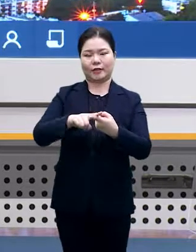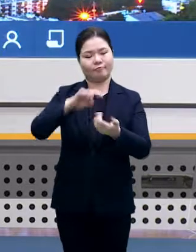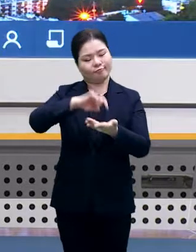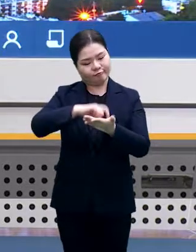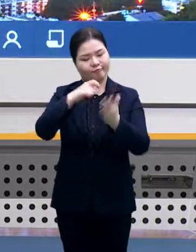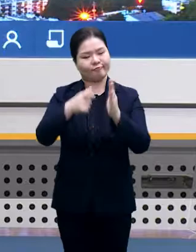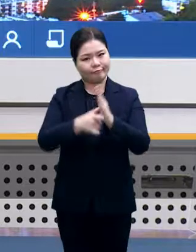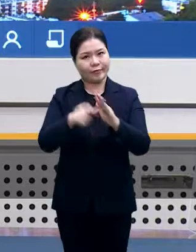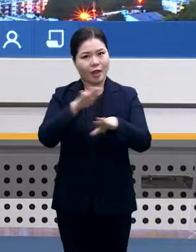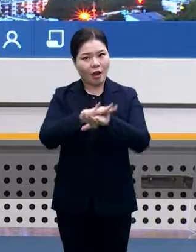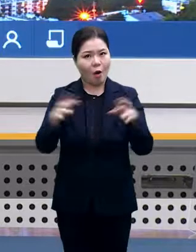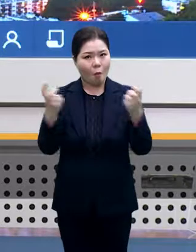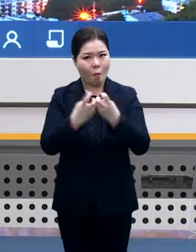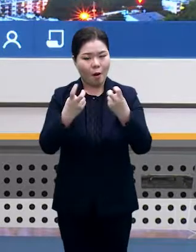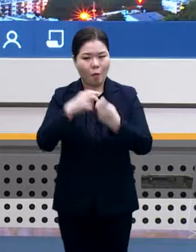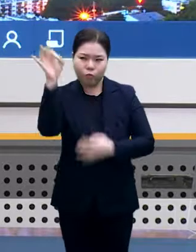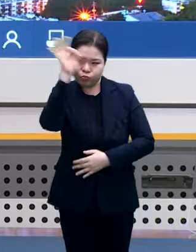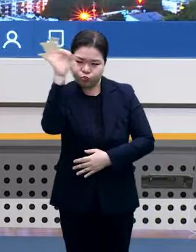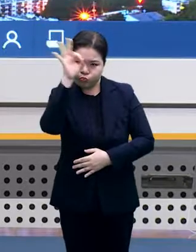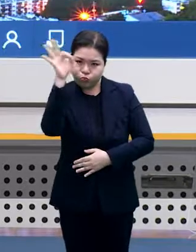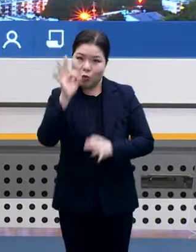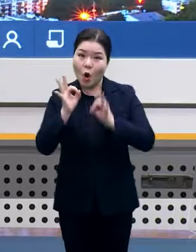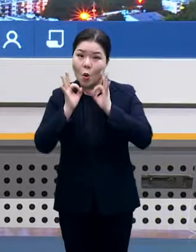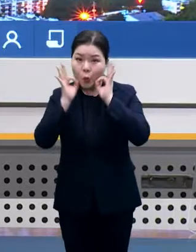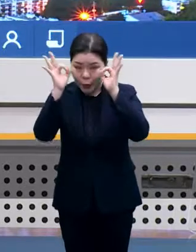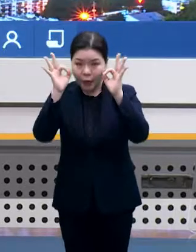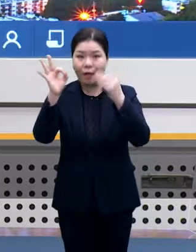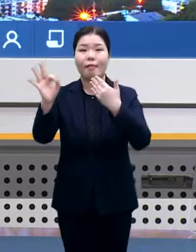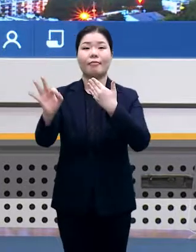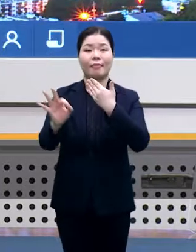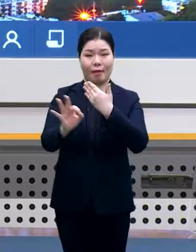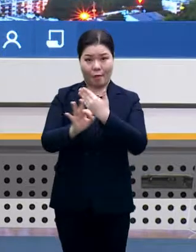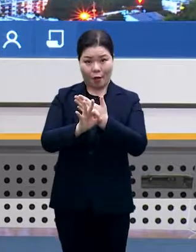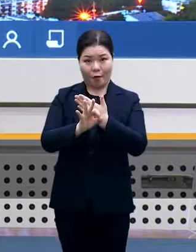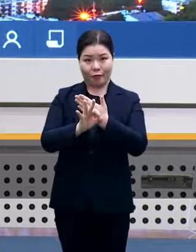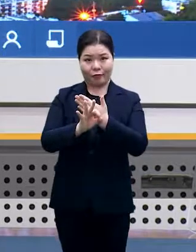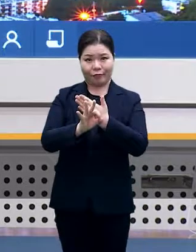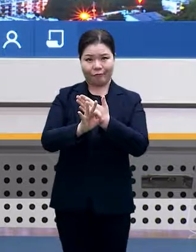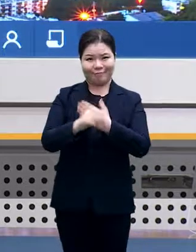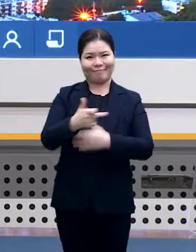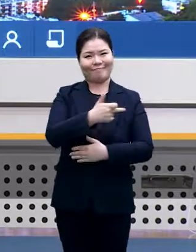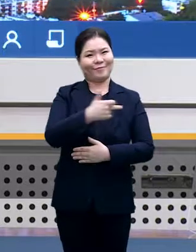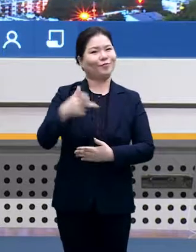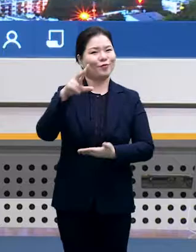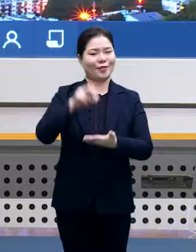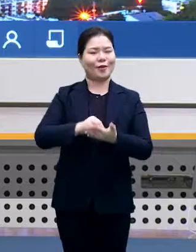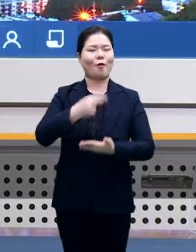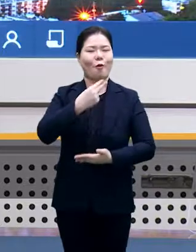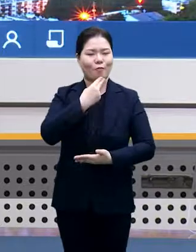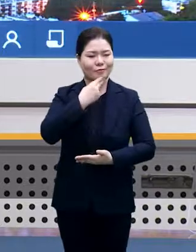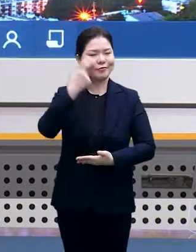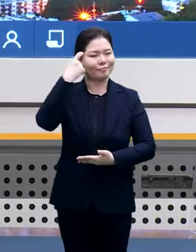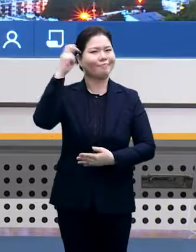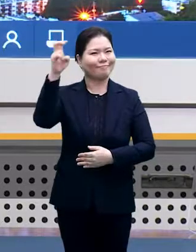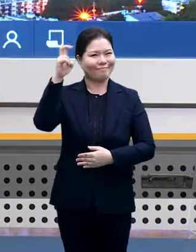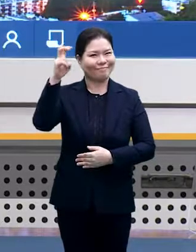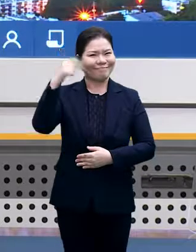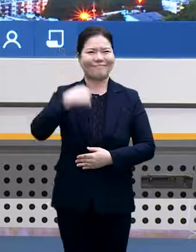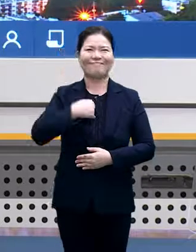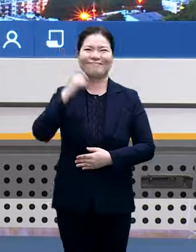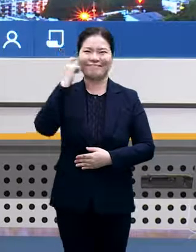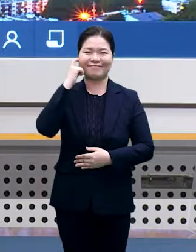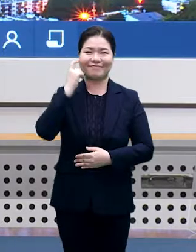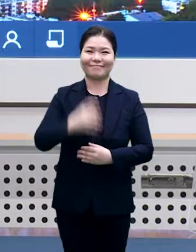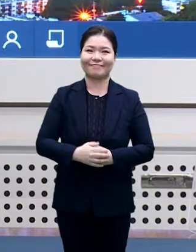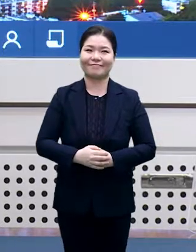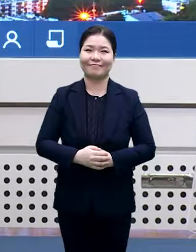대해서는 적절한 해결책을 모색해 나가면은 말하자면 큰 문제는 없으리라고 저는